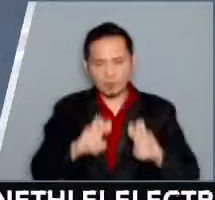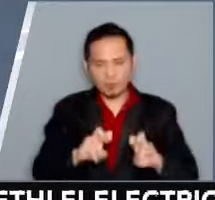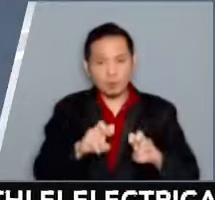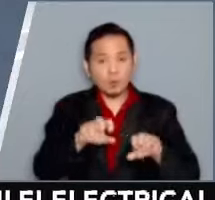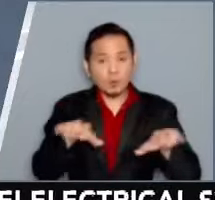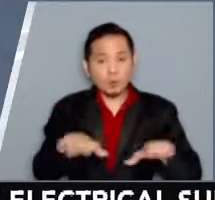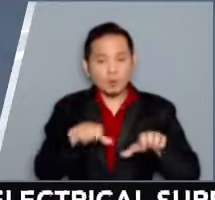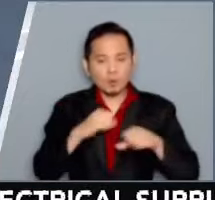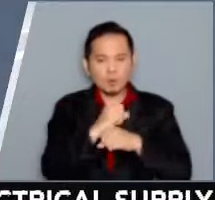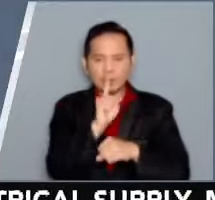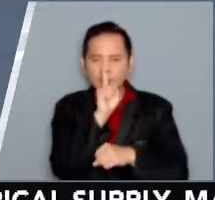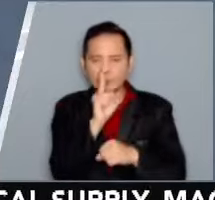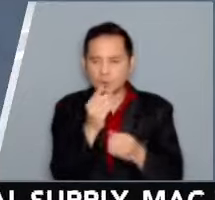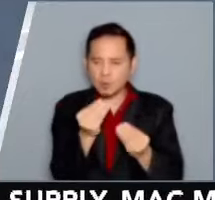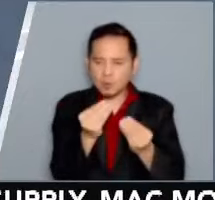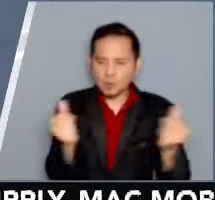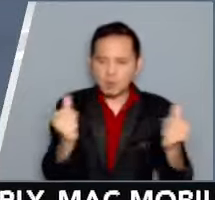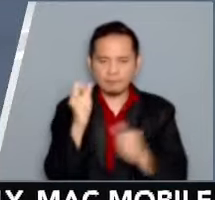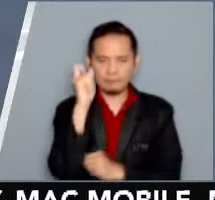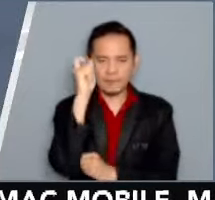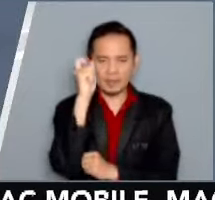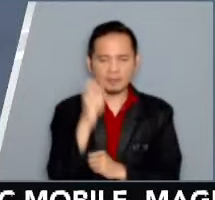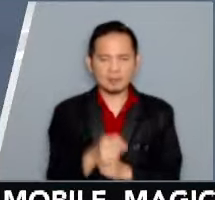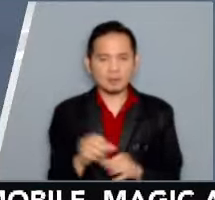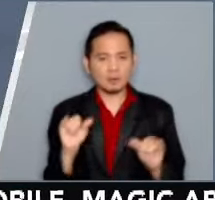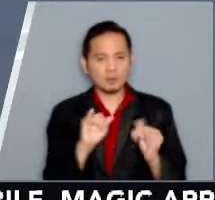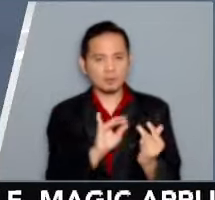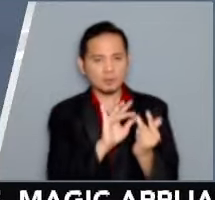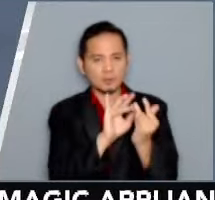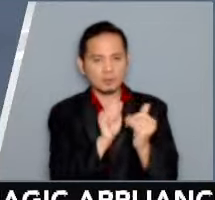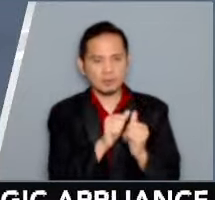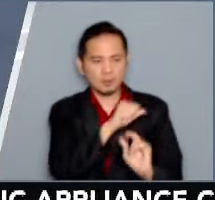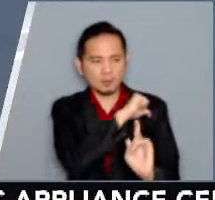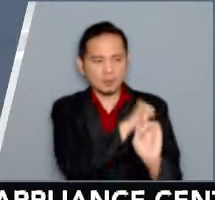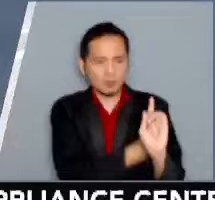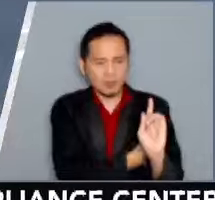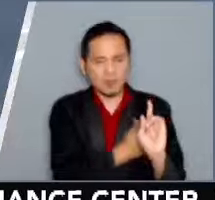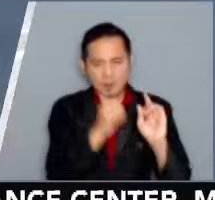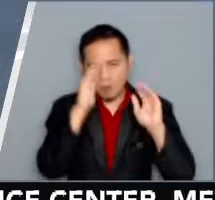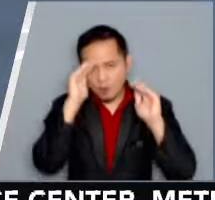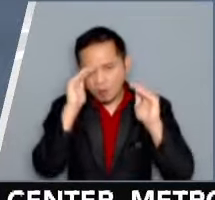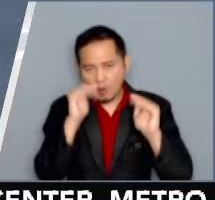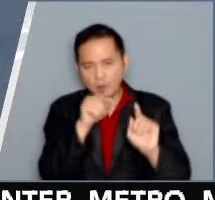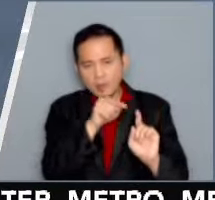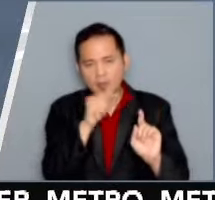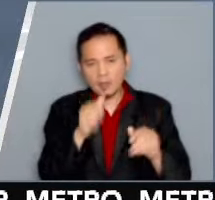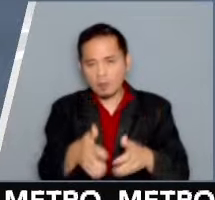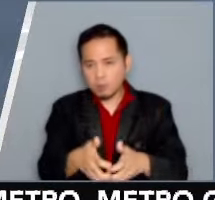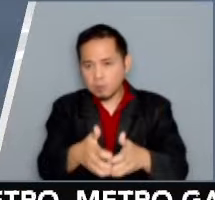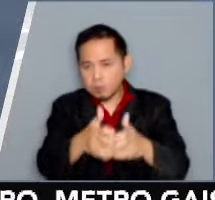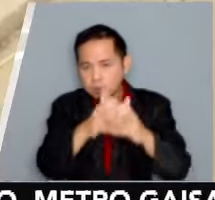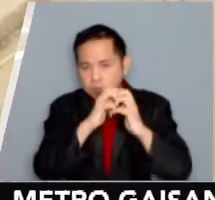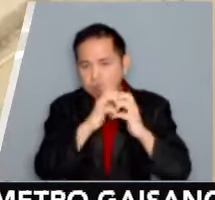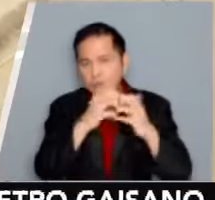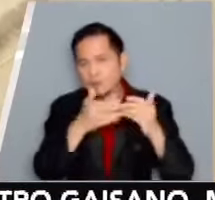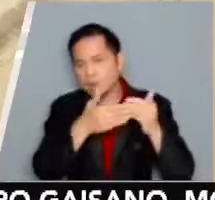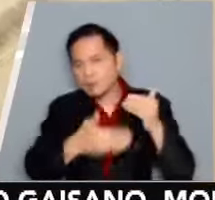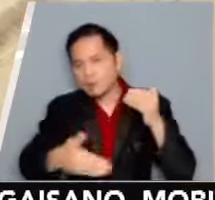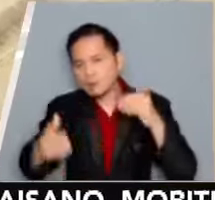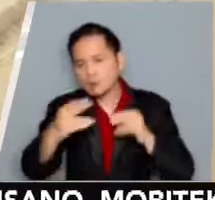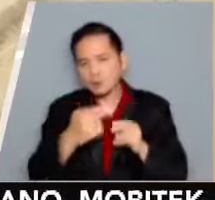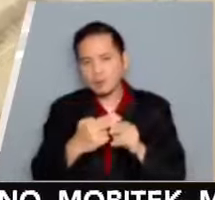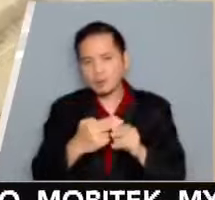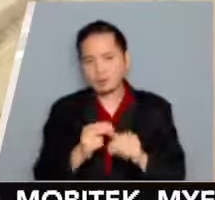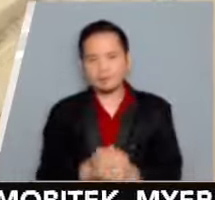resus nakikipagugnayan daw sila sa mga autoridad at umaasang makapagal operasyon sa lalong madaling panahon ito ang